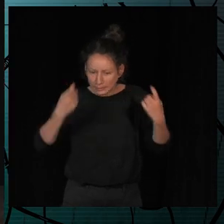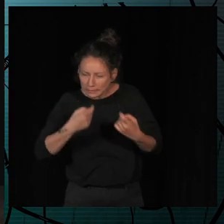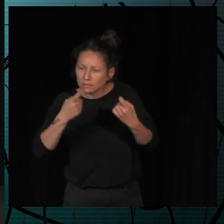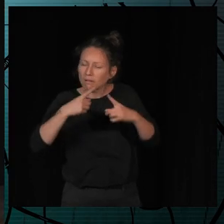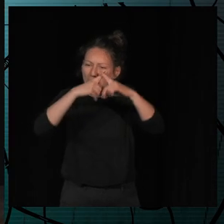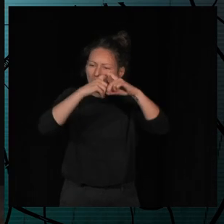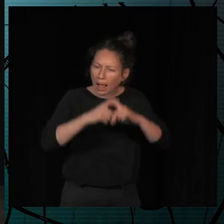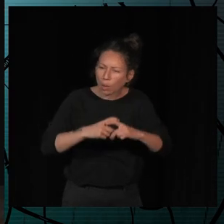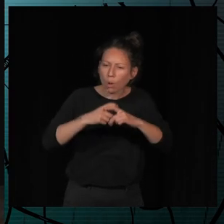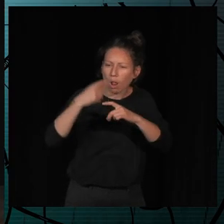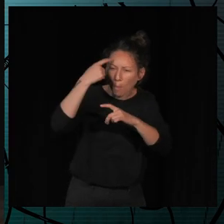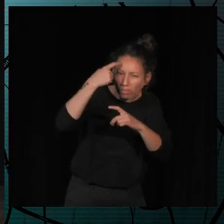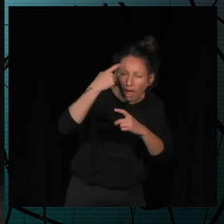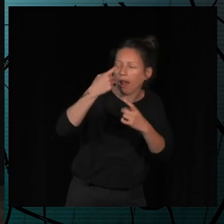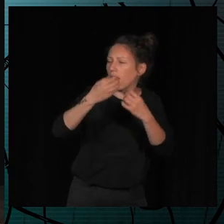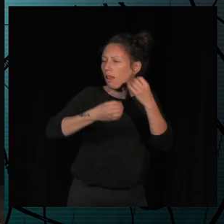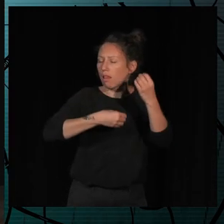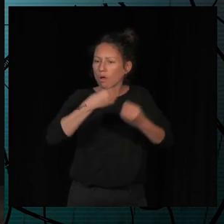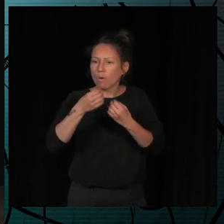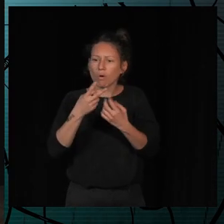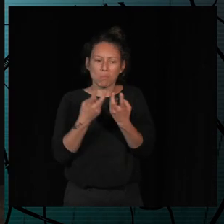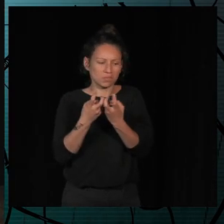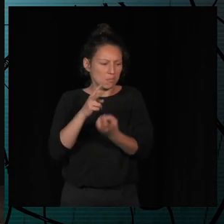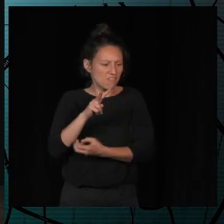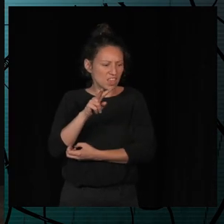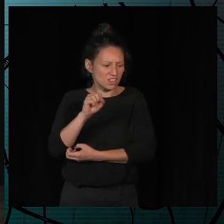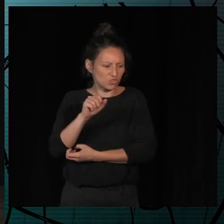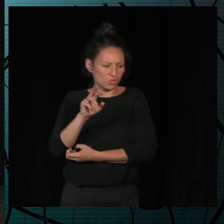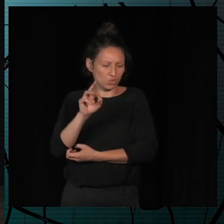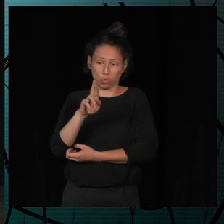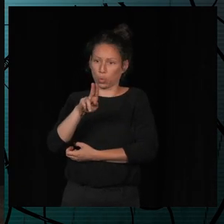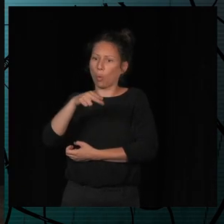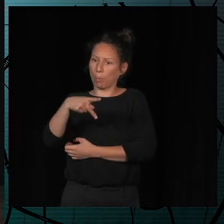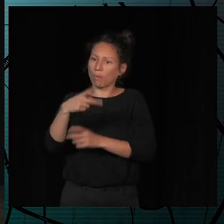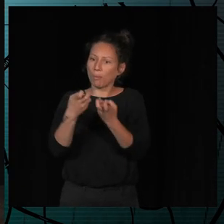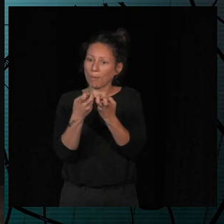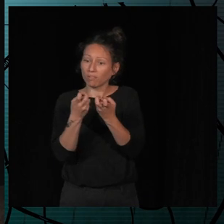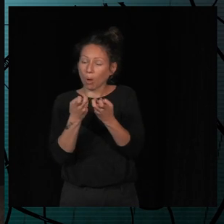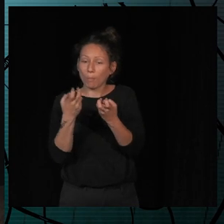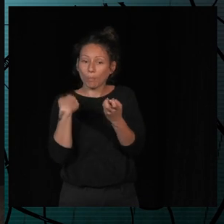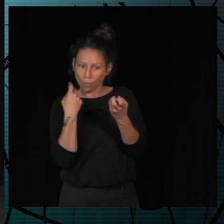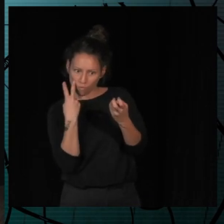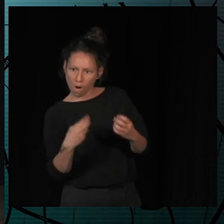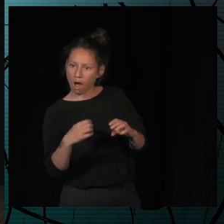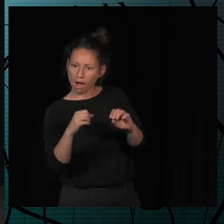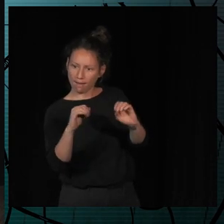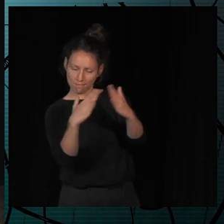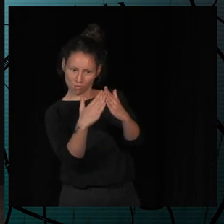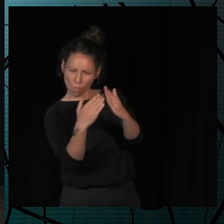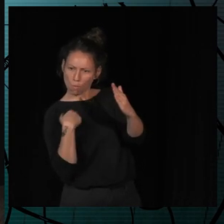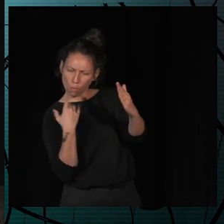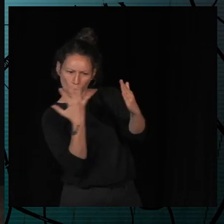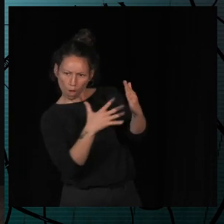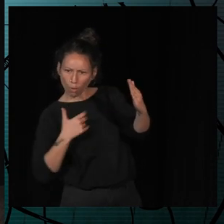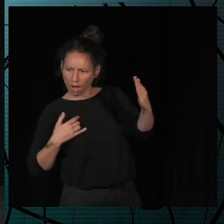connaissez troupe c'estàd que on doit dire la couleur de ce qui est écrit donc on voit une maison c'est écrit en bleu faut appuyer sur bleu un tri enfin c'est écrit autre